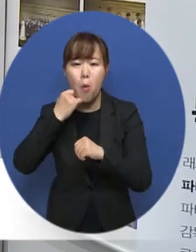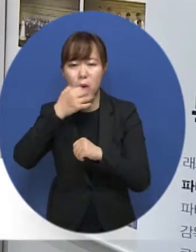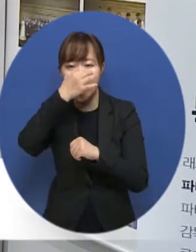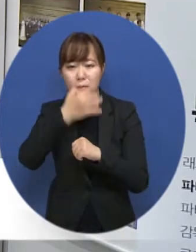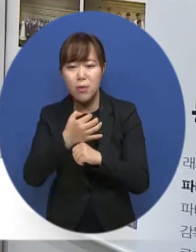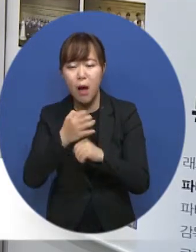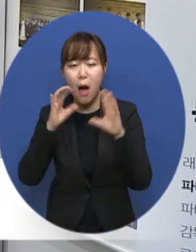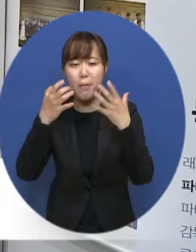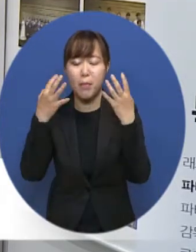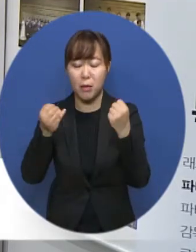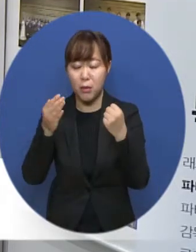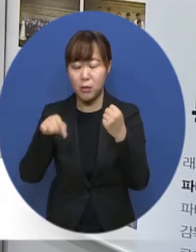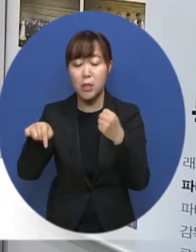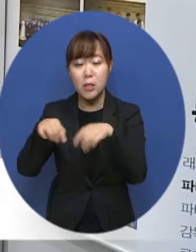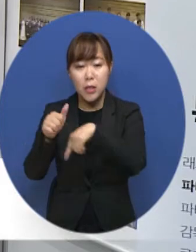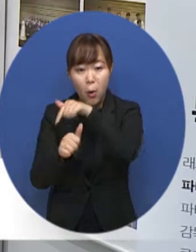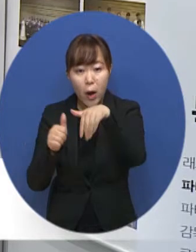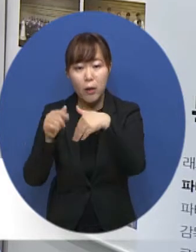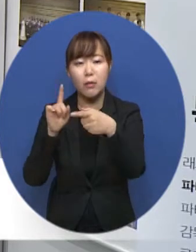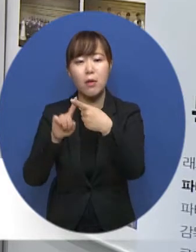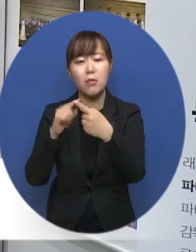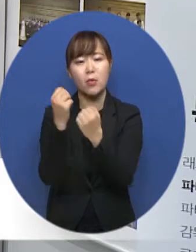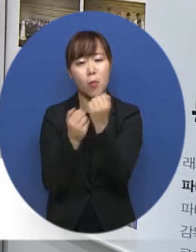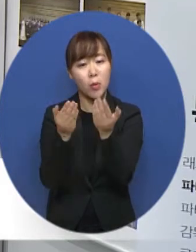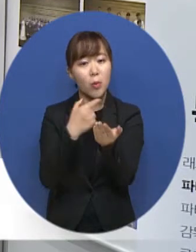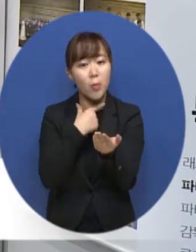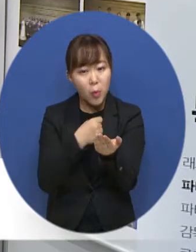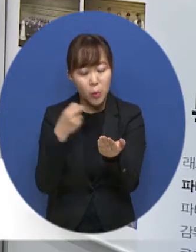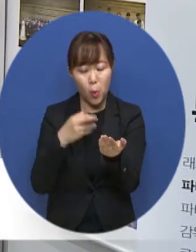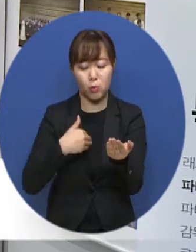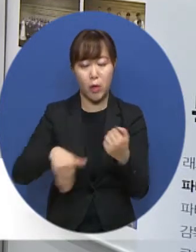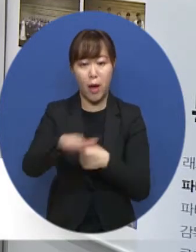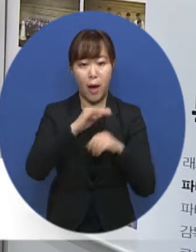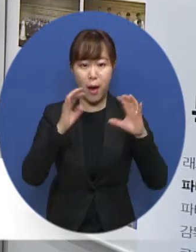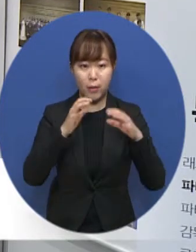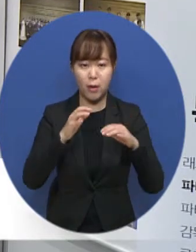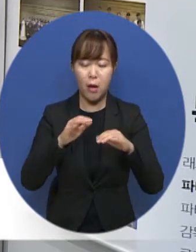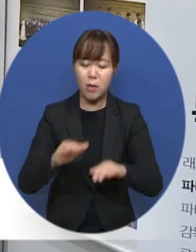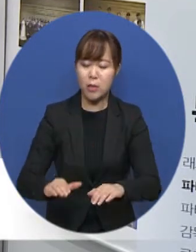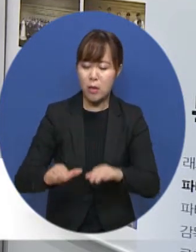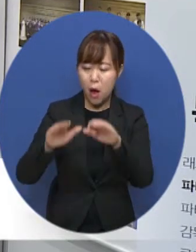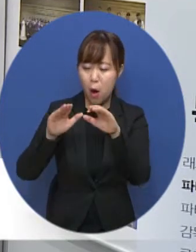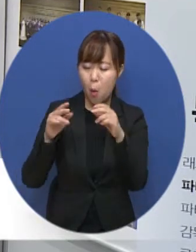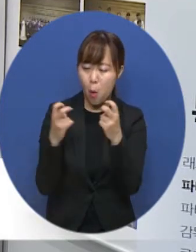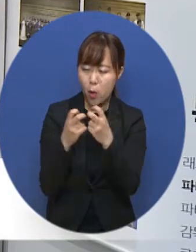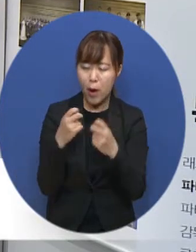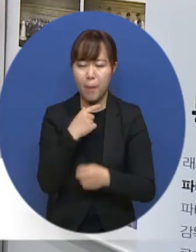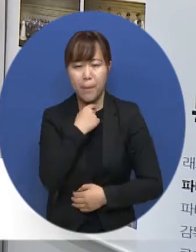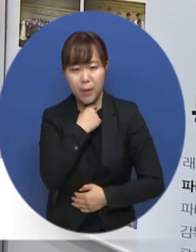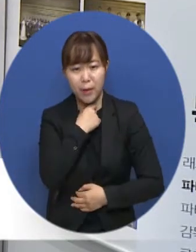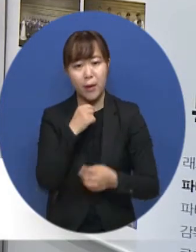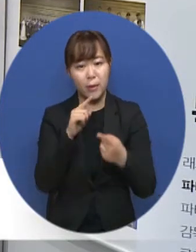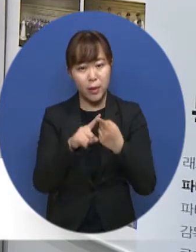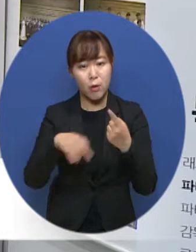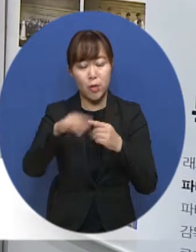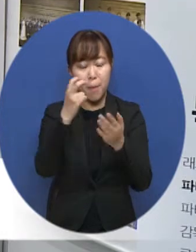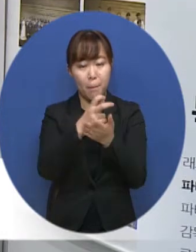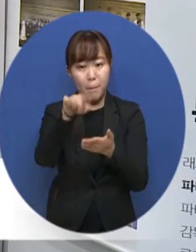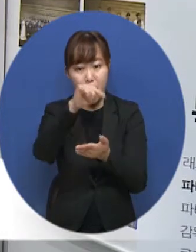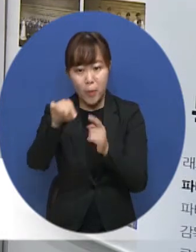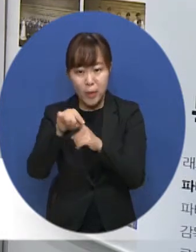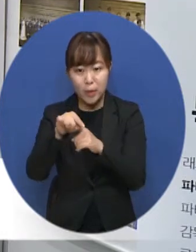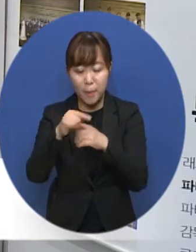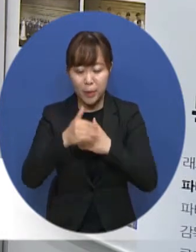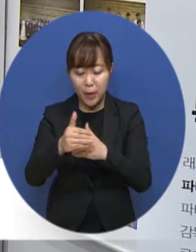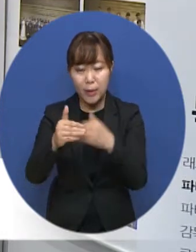그 상황을 좀 설명해 드리고 싶고 보단 우리 아이들이 어떻게 잘하나 문 좋게 되는 걸 갖다가 저희 그 법인은 사고 있는